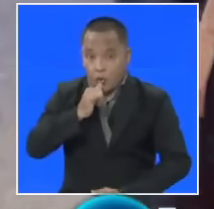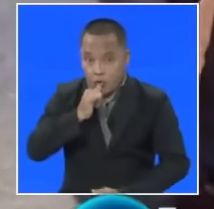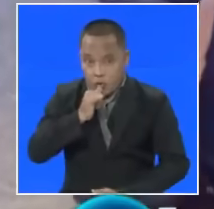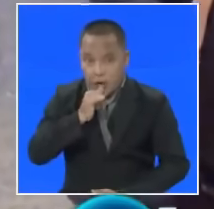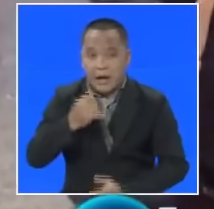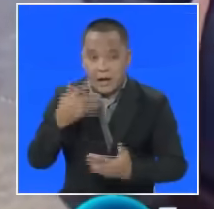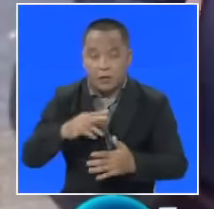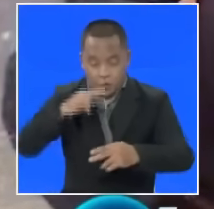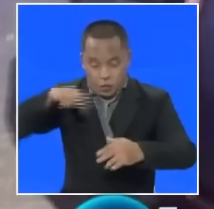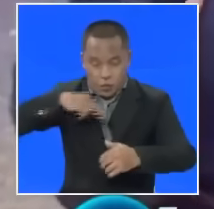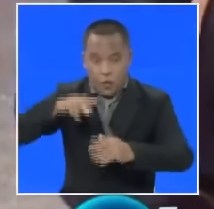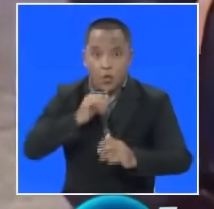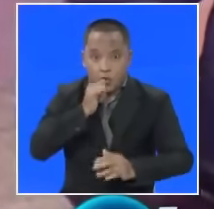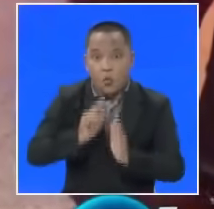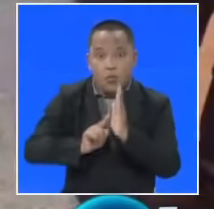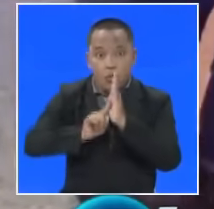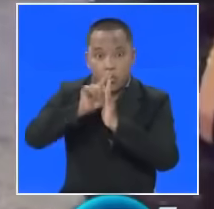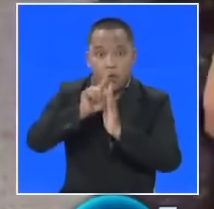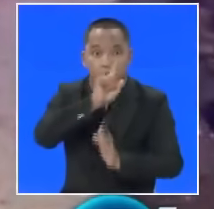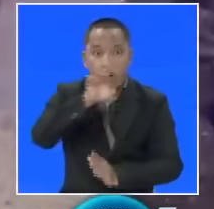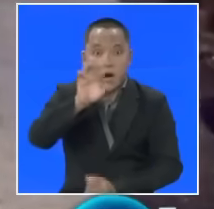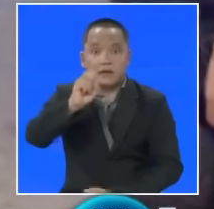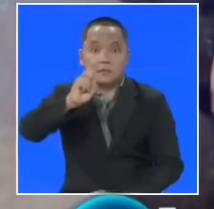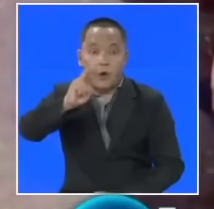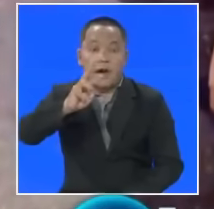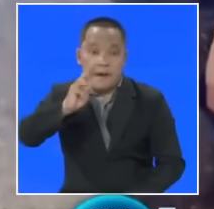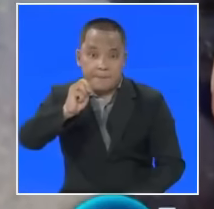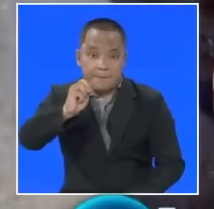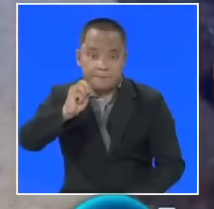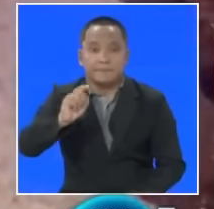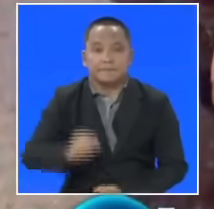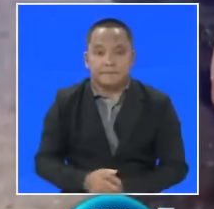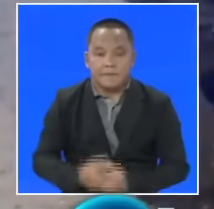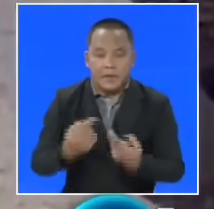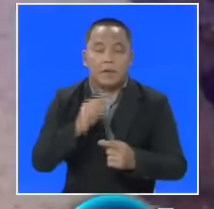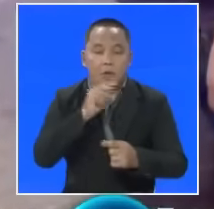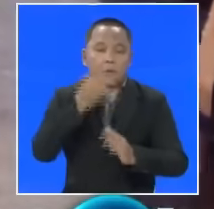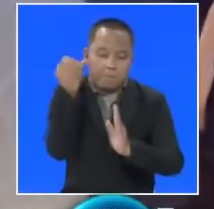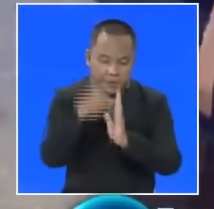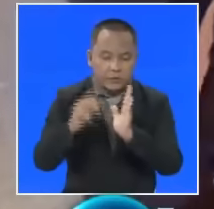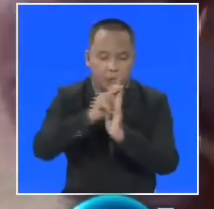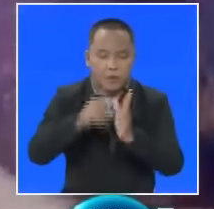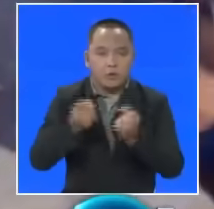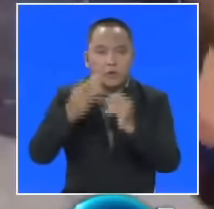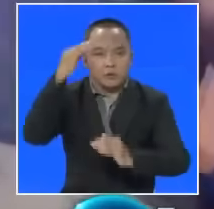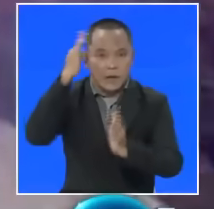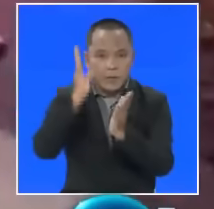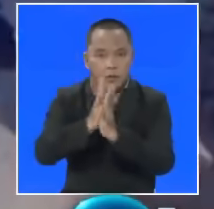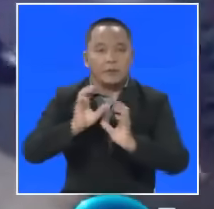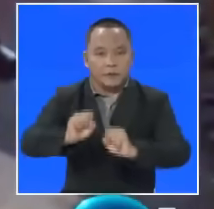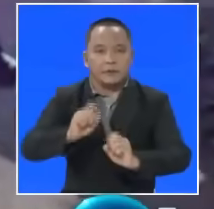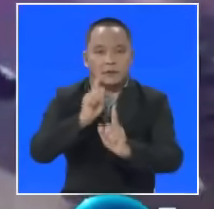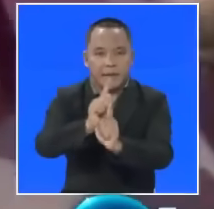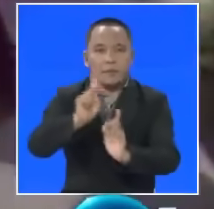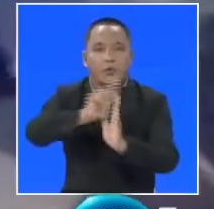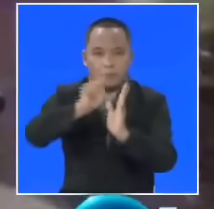กอฮอล์ในร่างกายก็พุ่งสูงถึง192มิลลิกรัมเปอร์เซ็นต์เลยนะคะแจ้งข้อกล่าวหาส่งพนักงานสอบสวนดำเนินคดีต